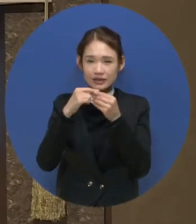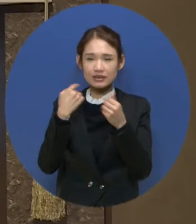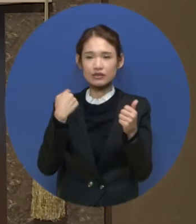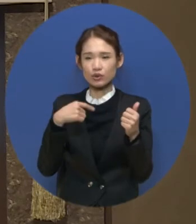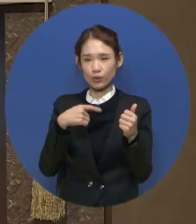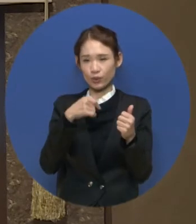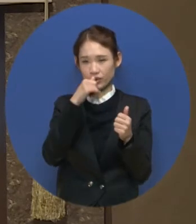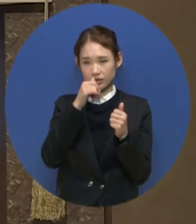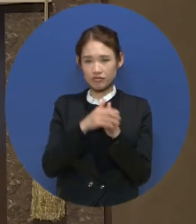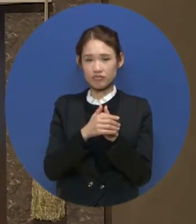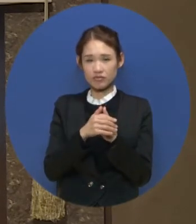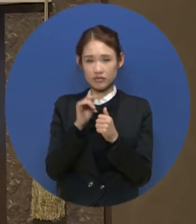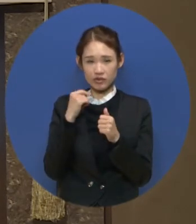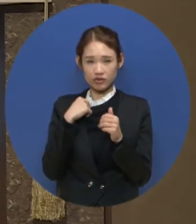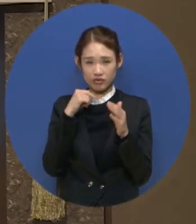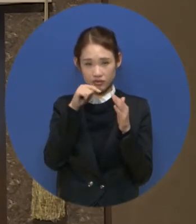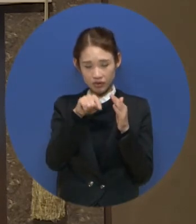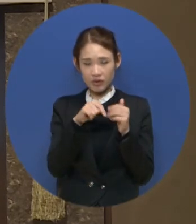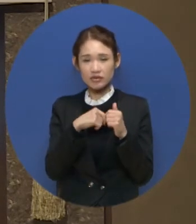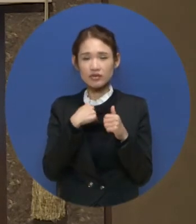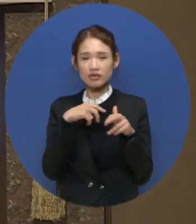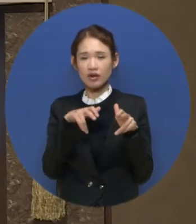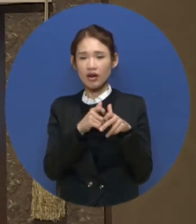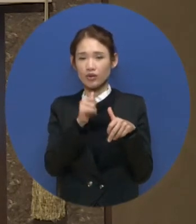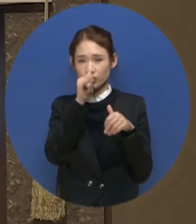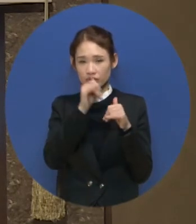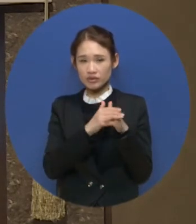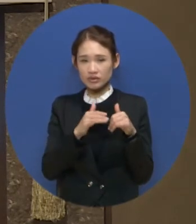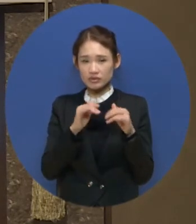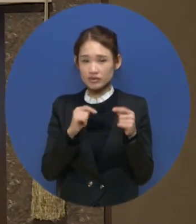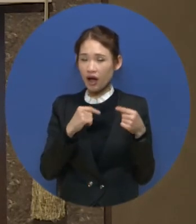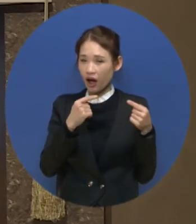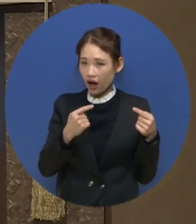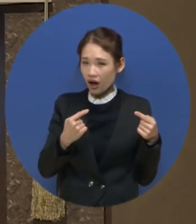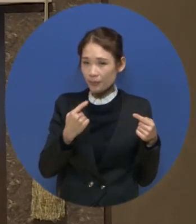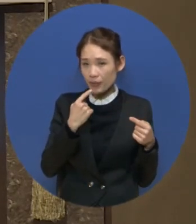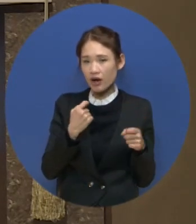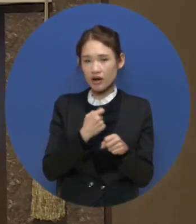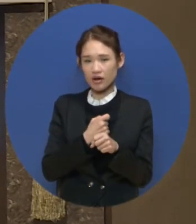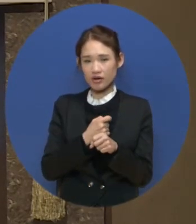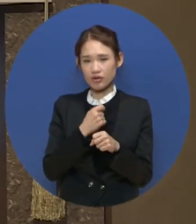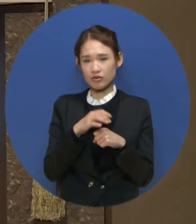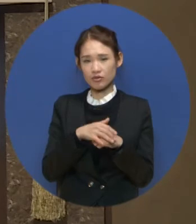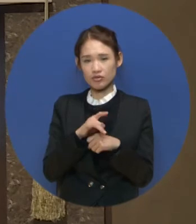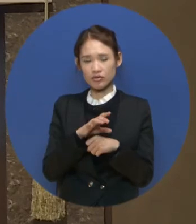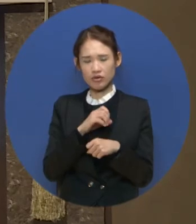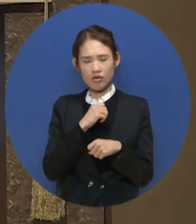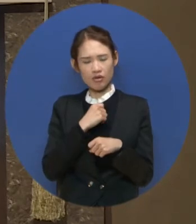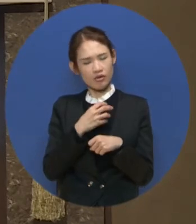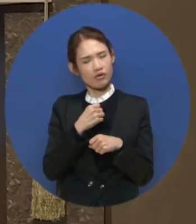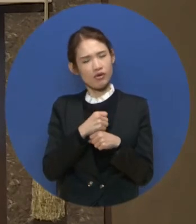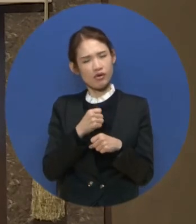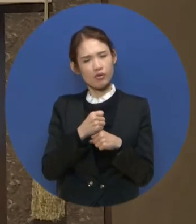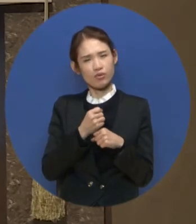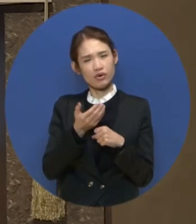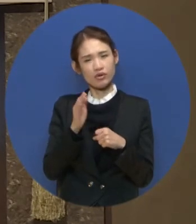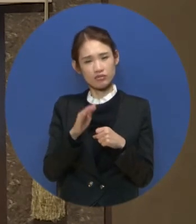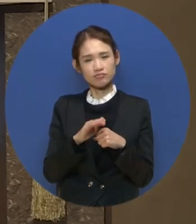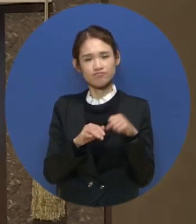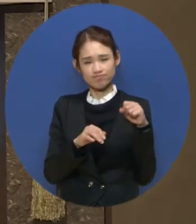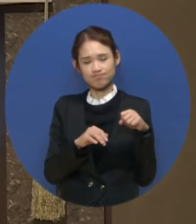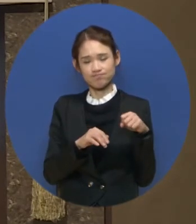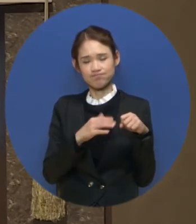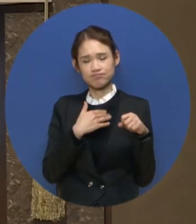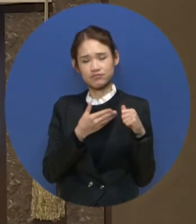거예요. 그래서 이제 거기에 저희 장애를 갖고 있는 분이 참석하겠다는 거 거기도 맨 처음엔 좀 당황했다가